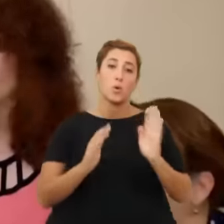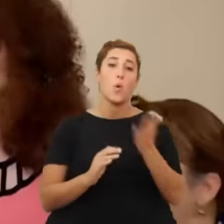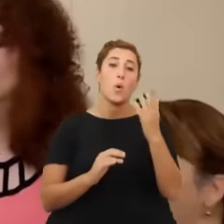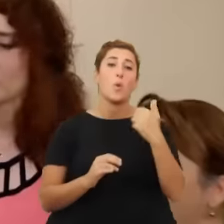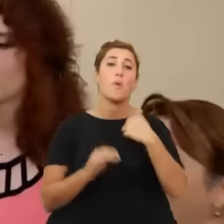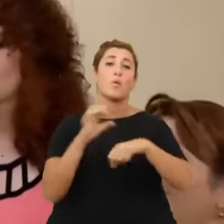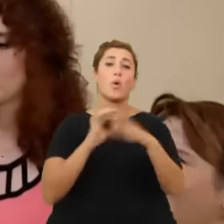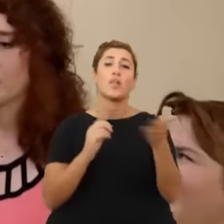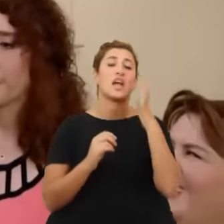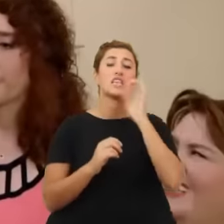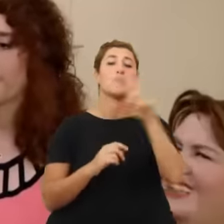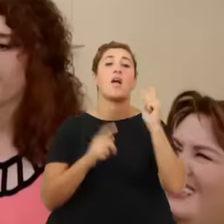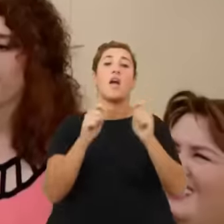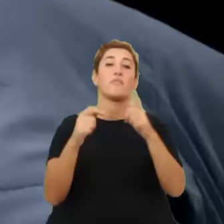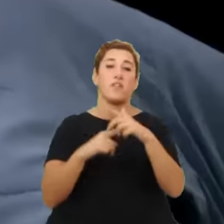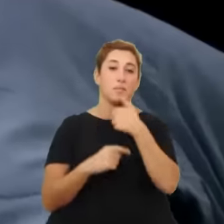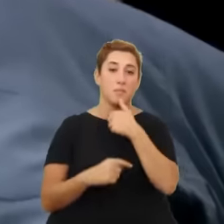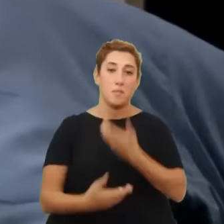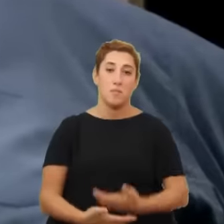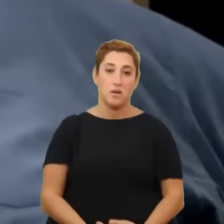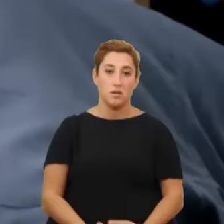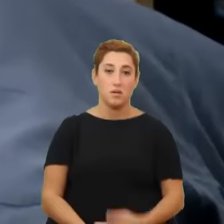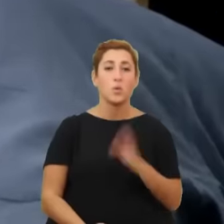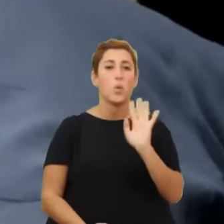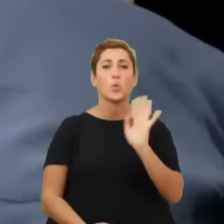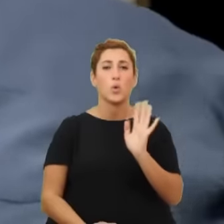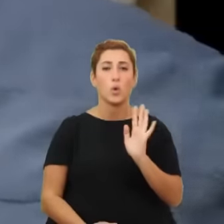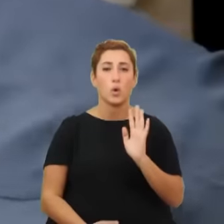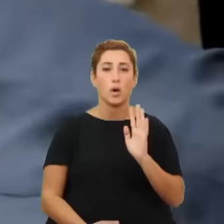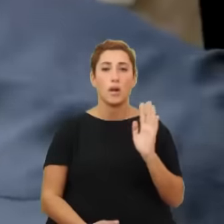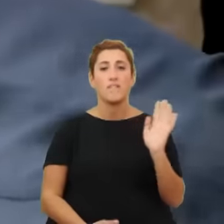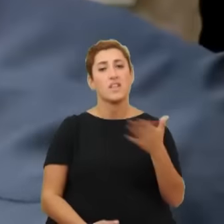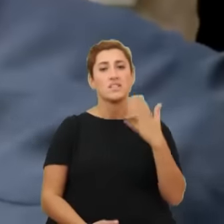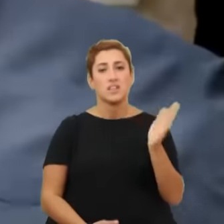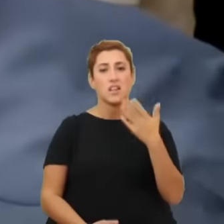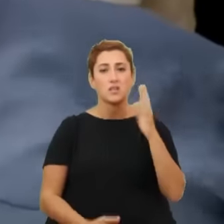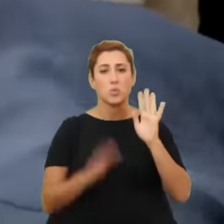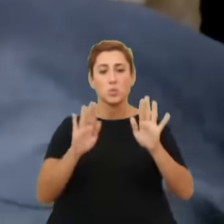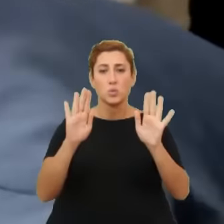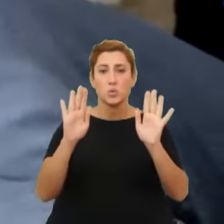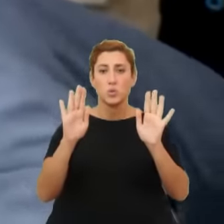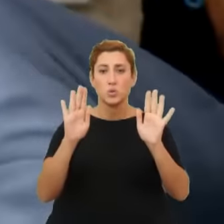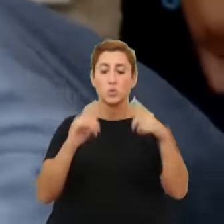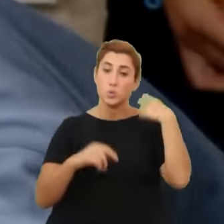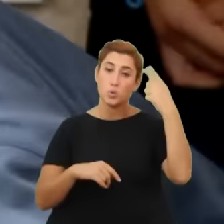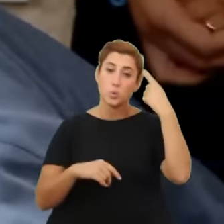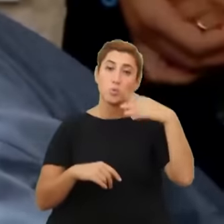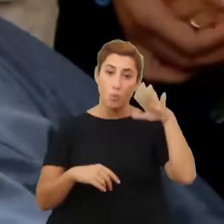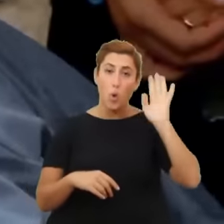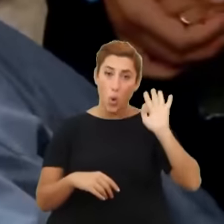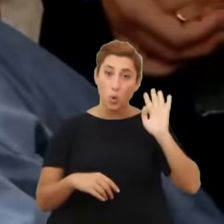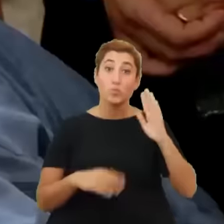ben sayıcıyken kimlere yaptım Fehmi baba? Yok. Nisa ya, Nisa. Dur.